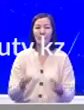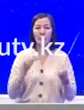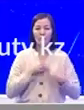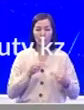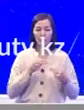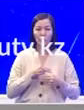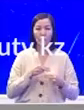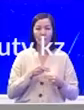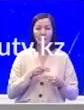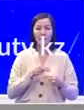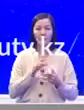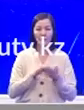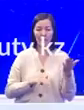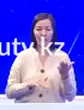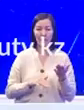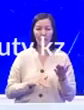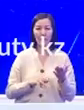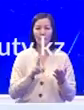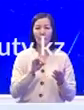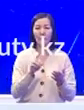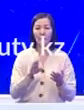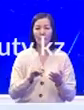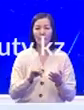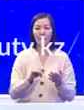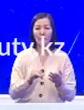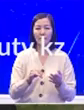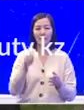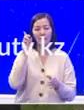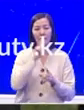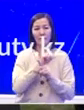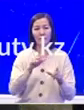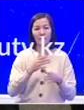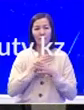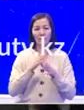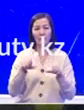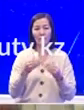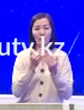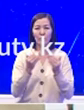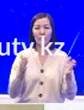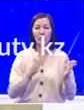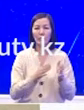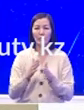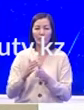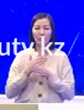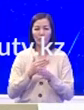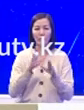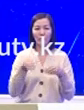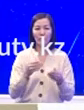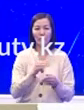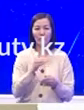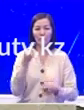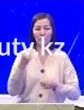Салтанатты шарада аудандағы танымал меценат Көзеев сөз алып, мектепке қолдау көрсететінін айтып, музейін реттеуге ниет білдірді. Ал Жетісу